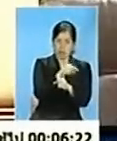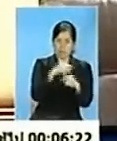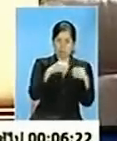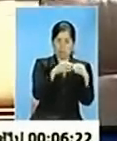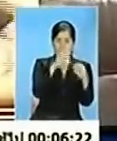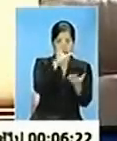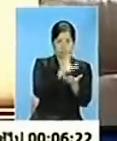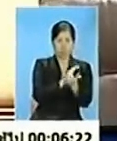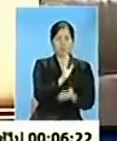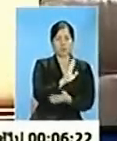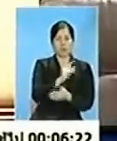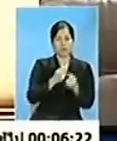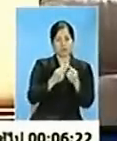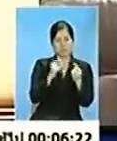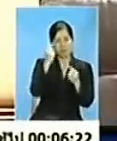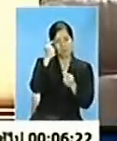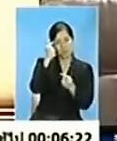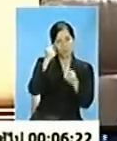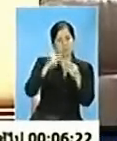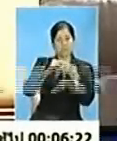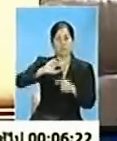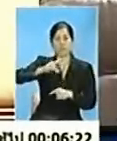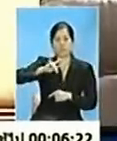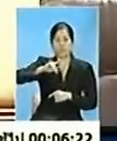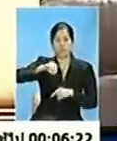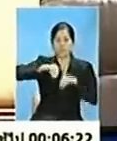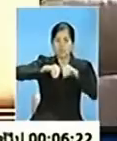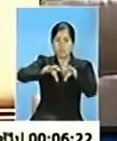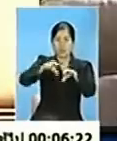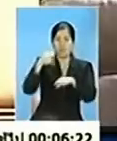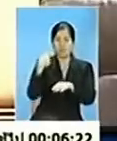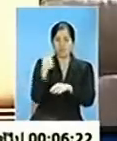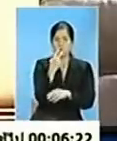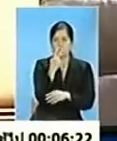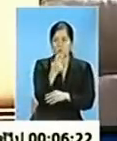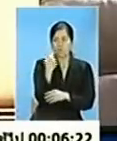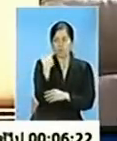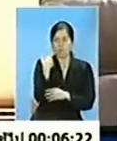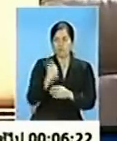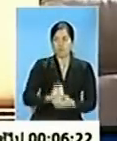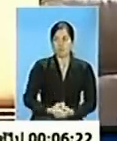ว่าคลิปในสมัยไหนผมจะสอนคุณชูวิทย์เอาบุญ